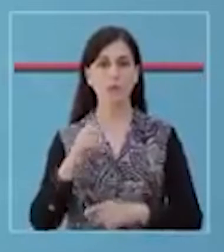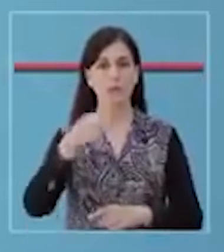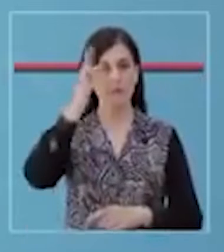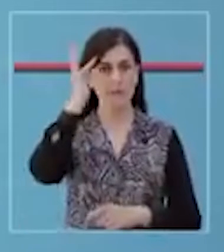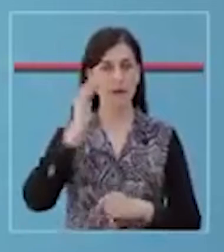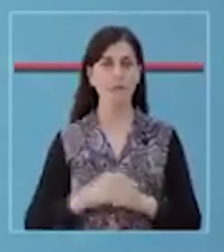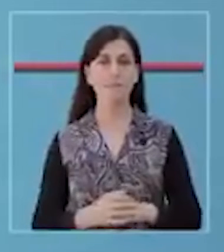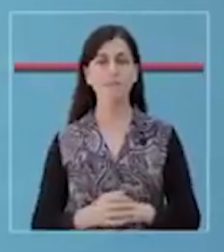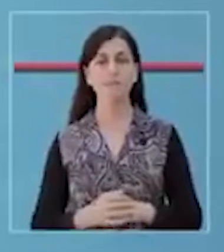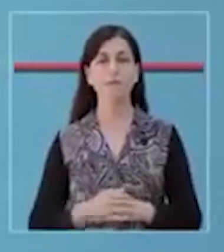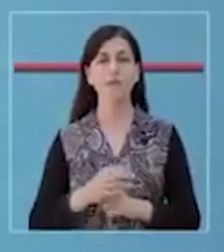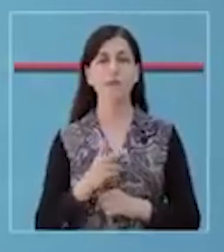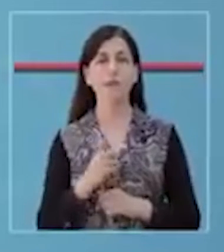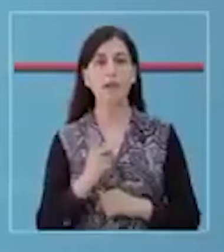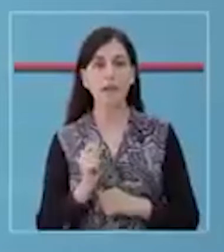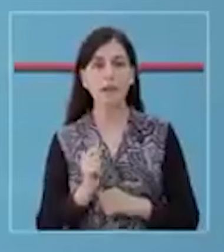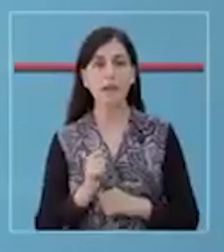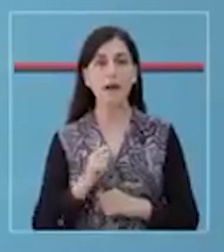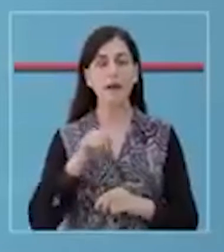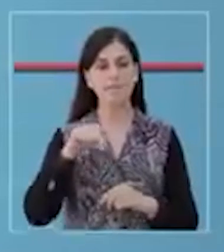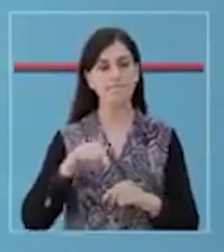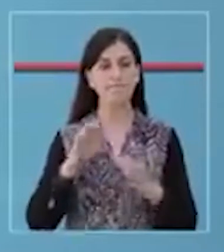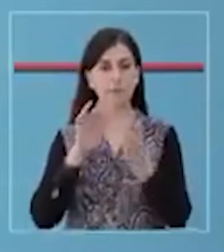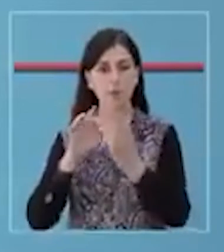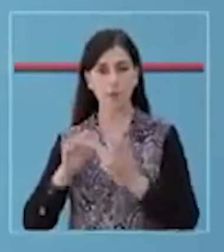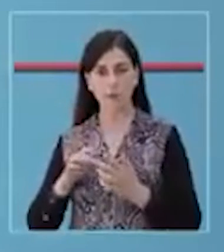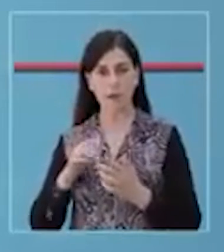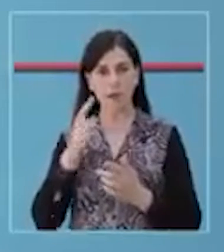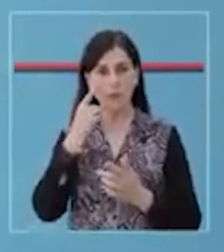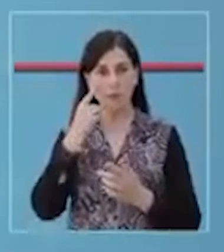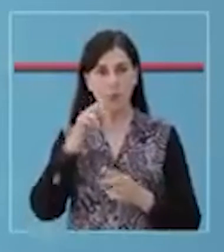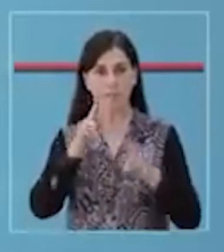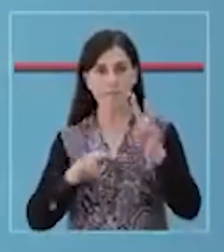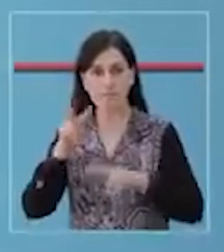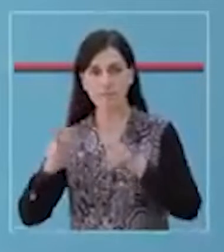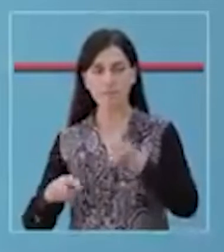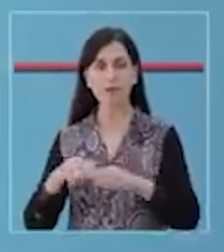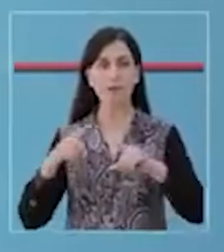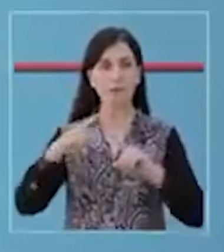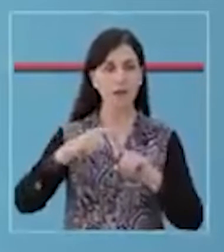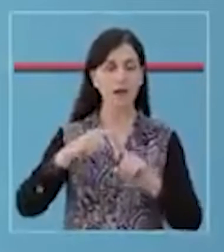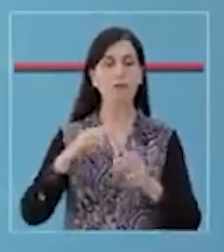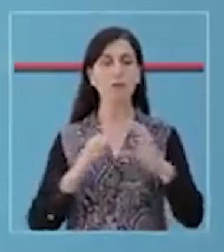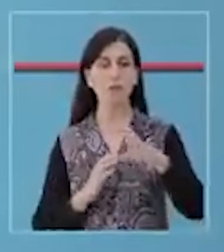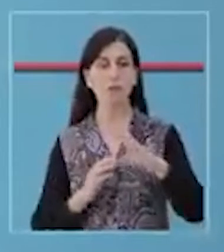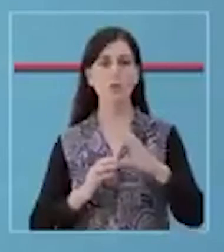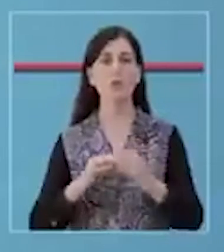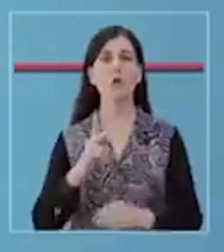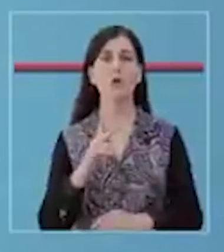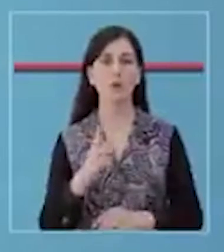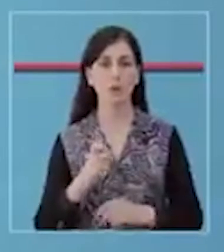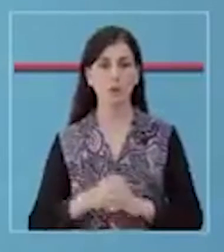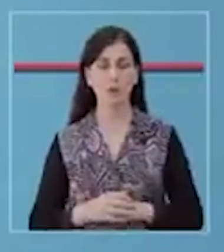dhe 1 në Fier. Ndërkohë që janë në hetim shumë raste të reja në Tiranë, Vlorë, Shkodër dhe Kruj.